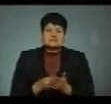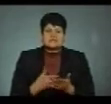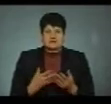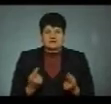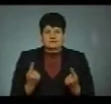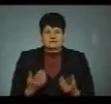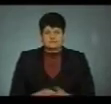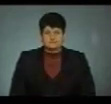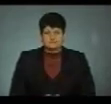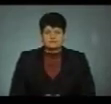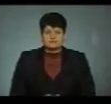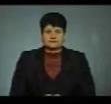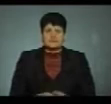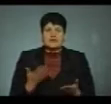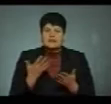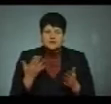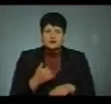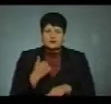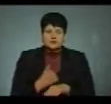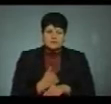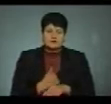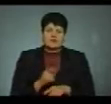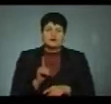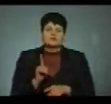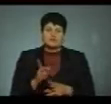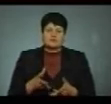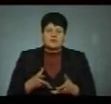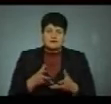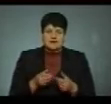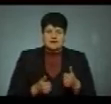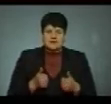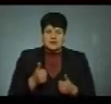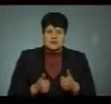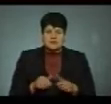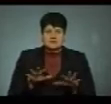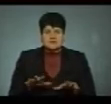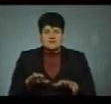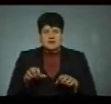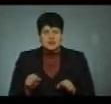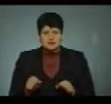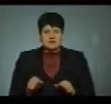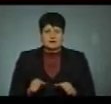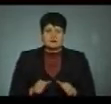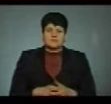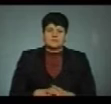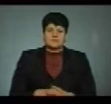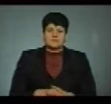політики. Які ключові аспекти загалом впливають на рейтинг місцевої влади і на рейтинг центральної влади?